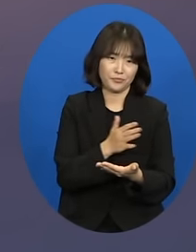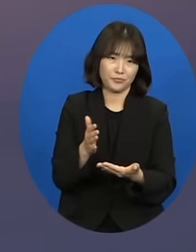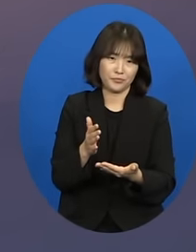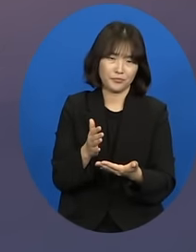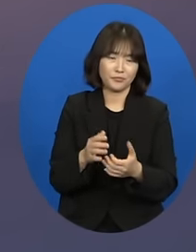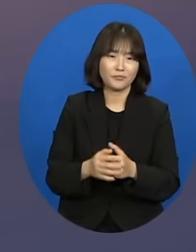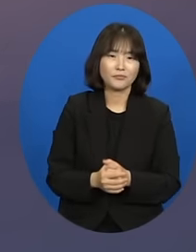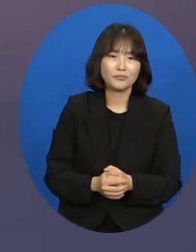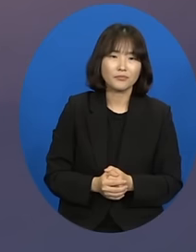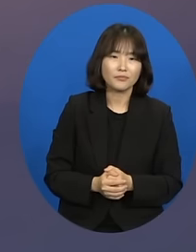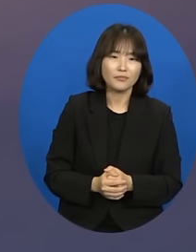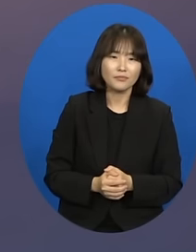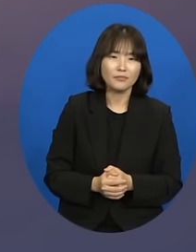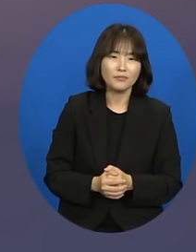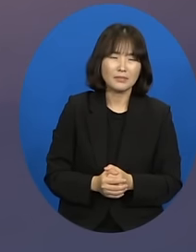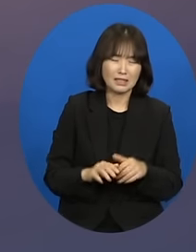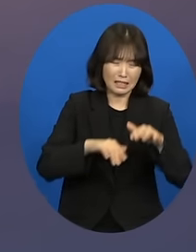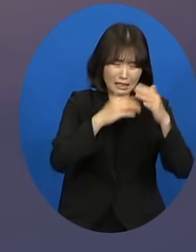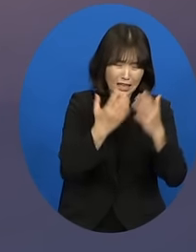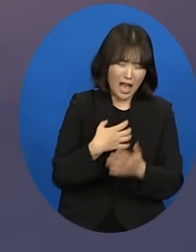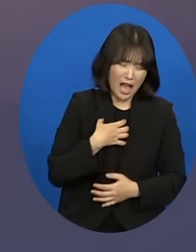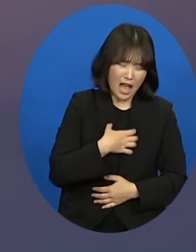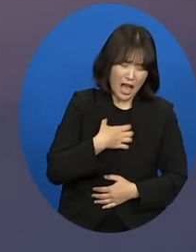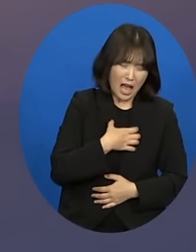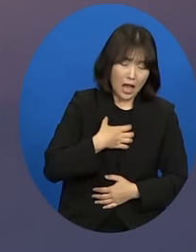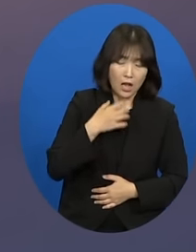아무것도 기도하지 말지 마시고